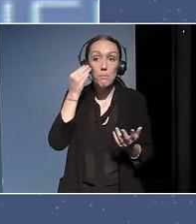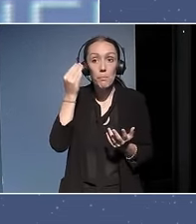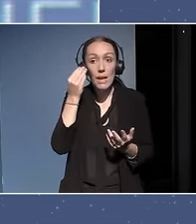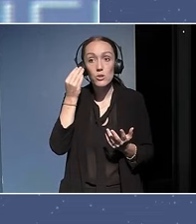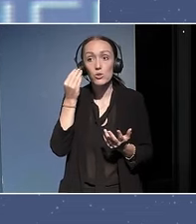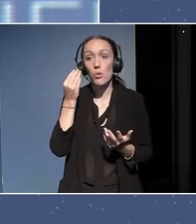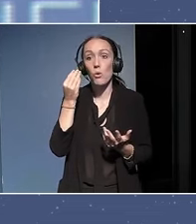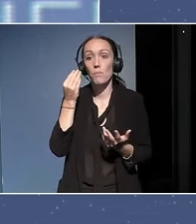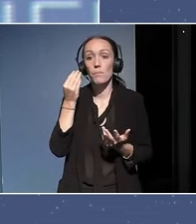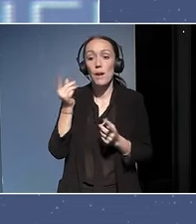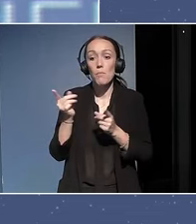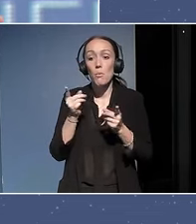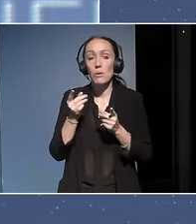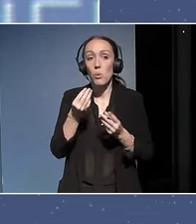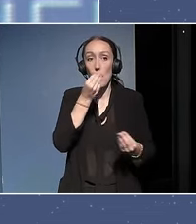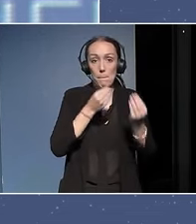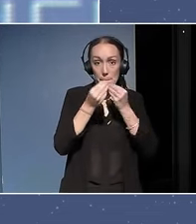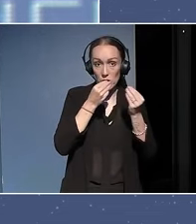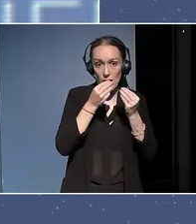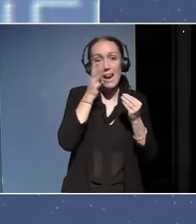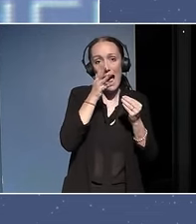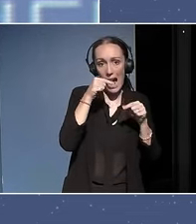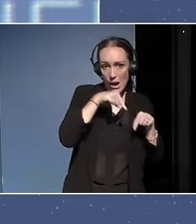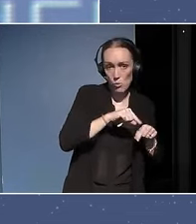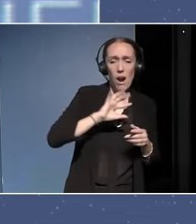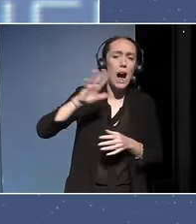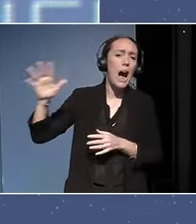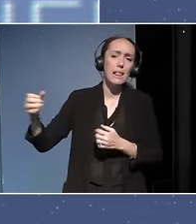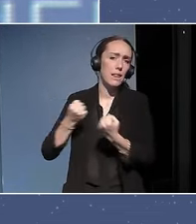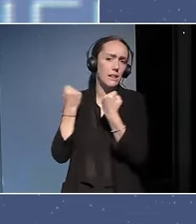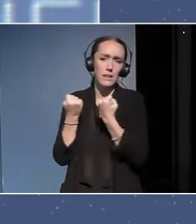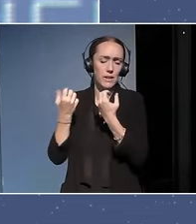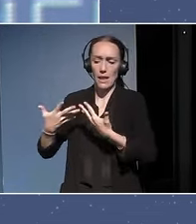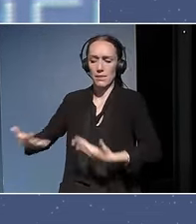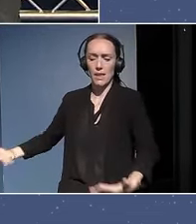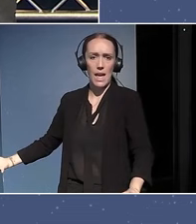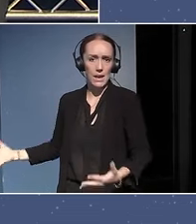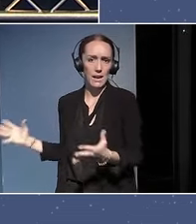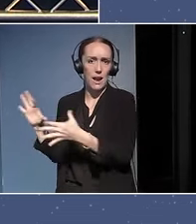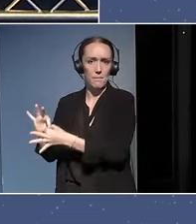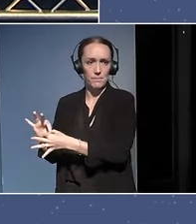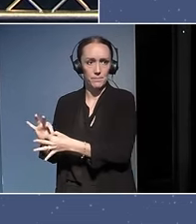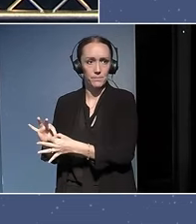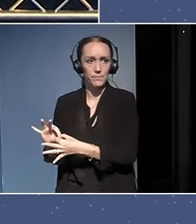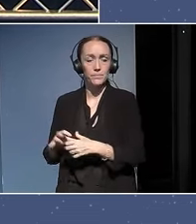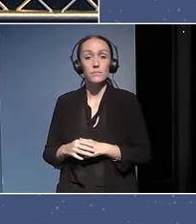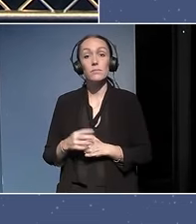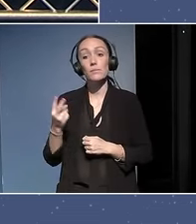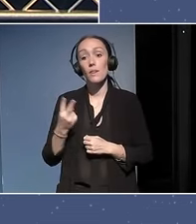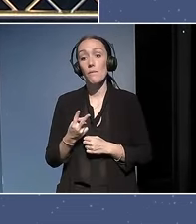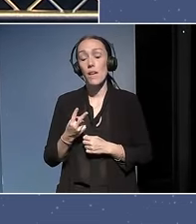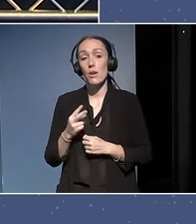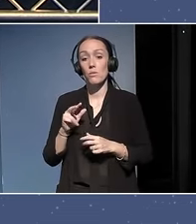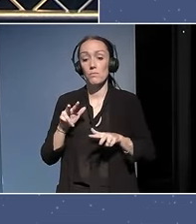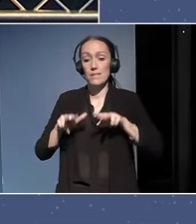e al ma il resto fosse legato alla terraferma del resto gli arti anteriori e